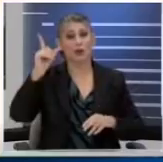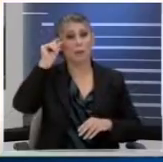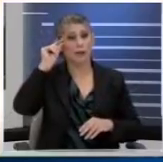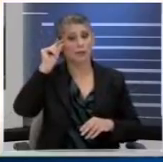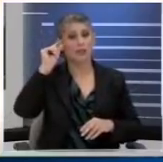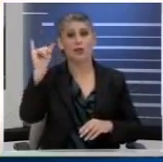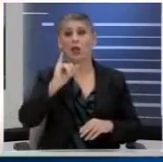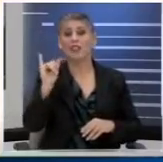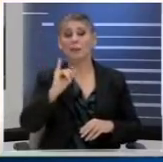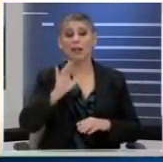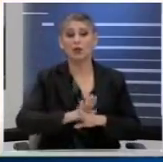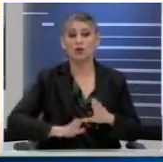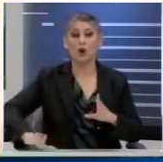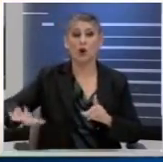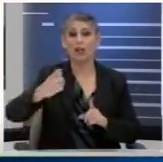πανεπιστημιακών ιδρυμάτων της χώρας,